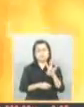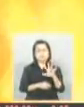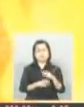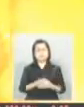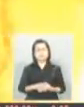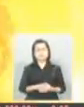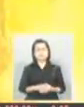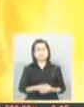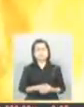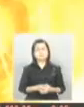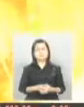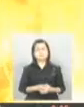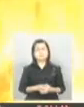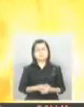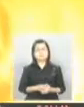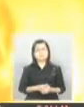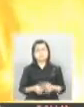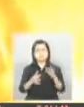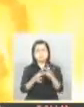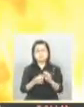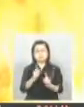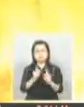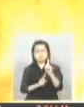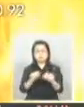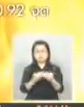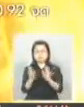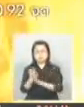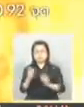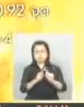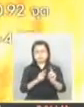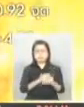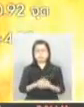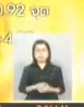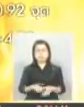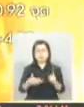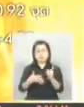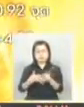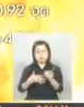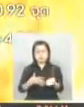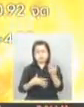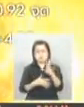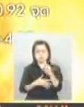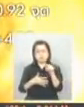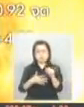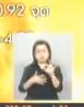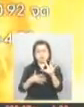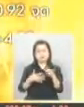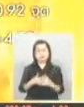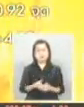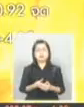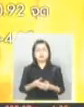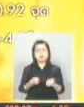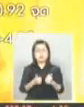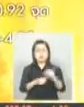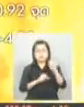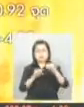30.75 บาทนะคะความเคลื่อนไหวของตลาดหุ้นในต่างประเทศค่ะดาวโจนส์ปรับตัวขึ้นมา 61.95 จุดในช่วงนี้ก็มีการประกาศผล